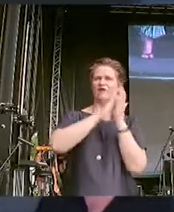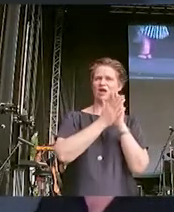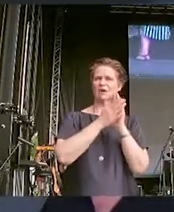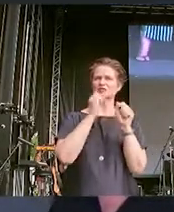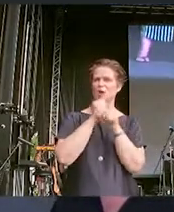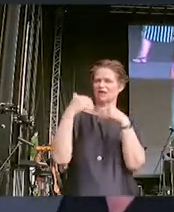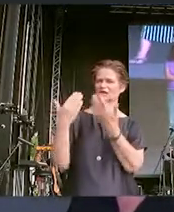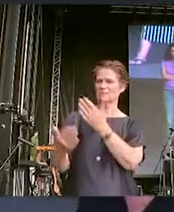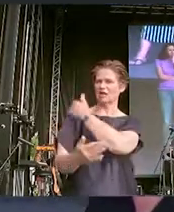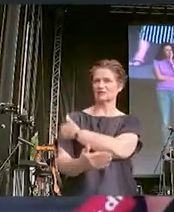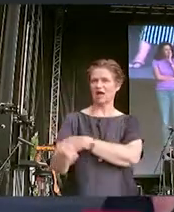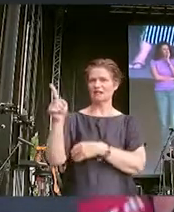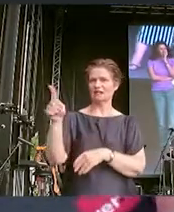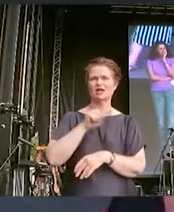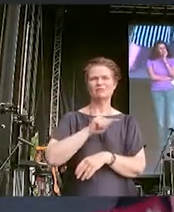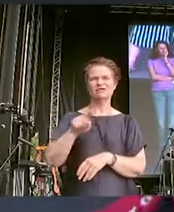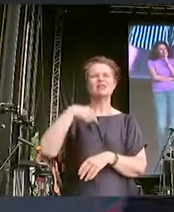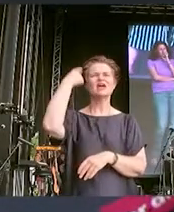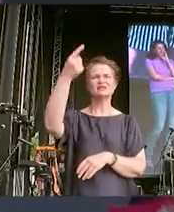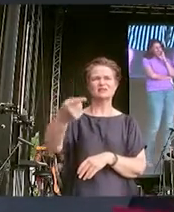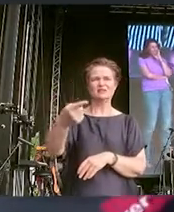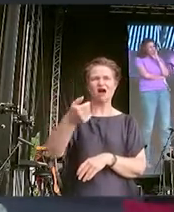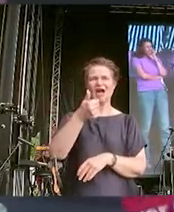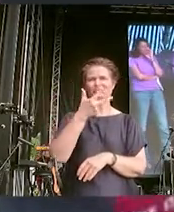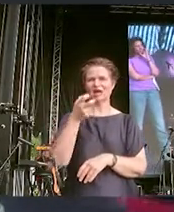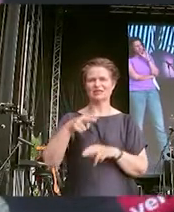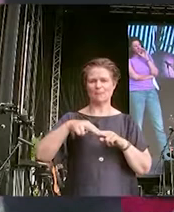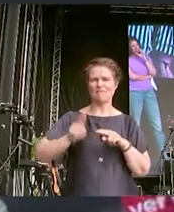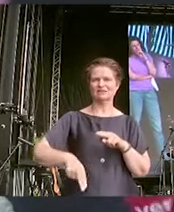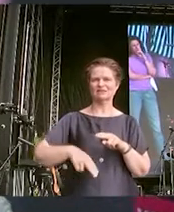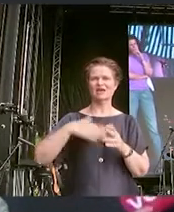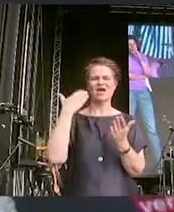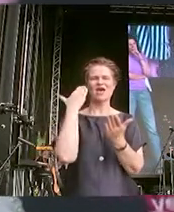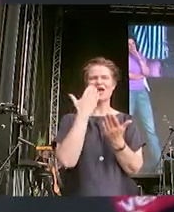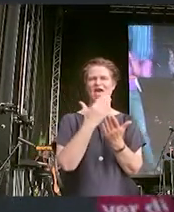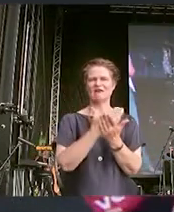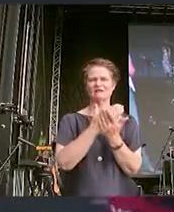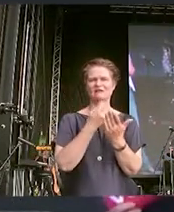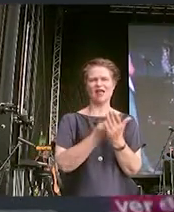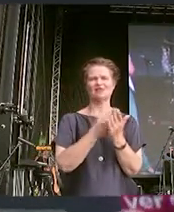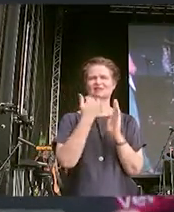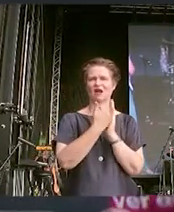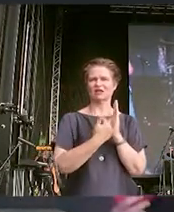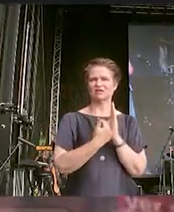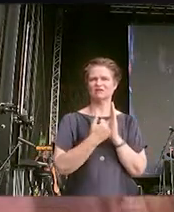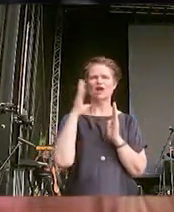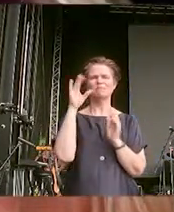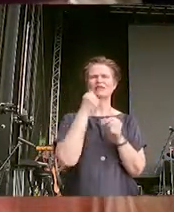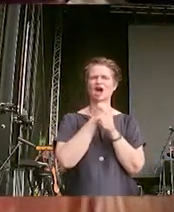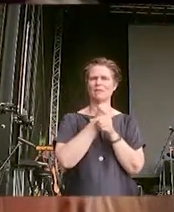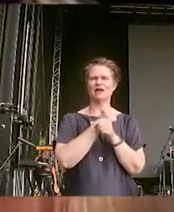zum 31. März nächsten Jahres einen Entgelttarif abzuschließen, mit dem unsere Mitarbeiter auf einem